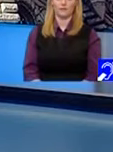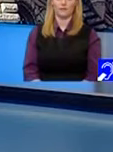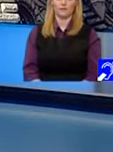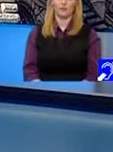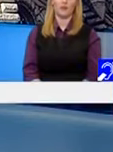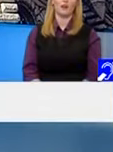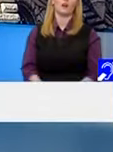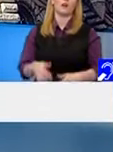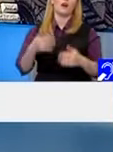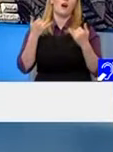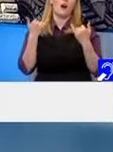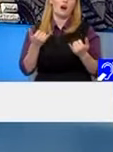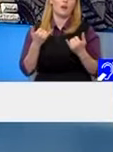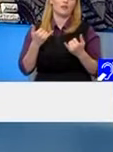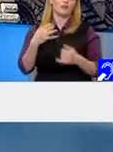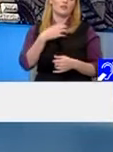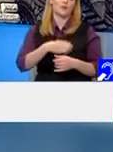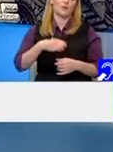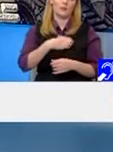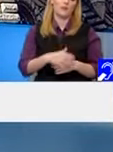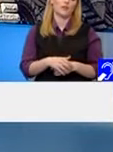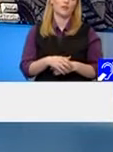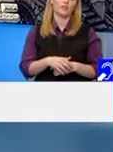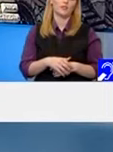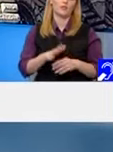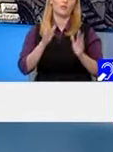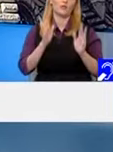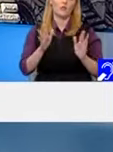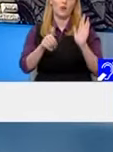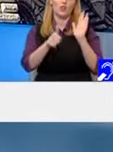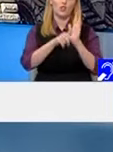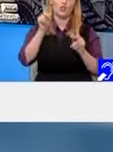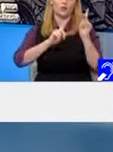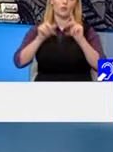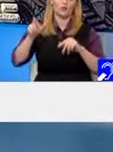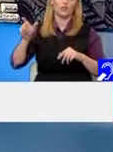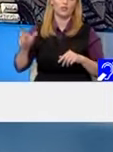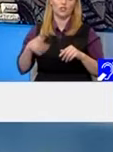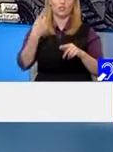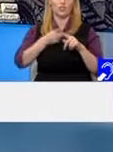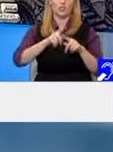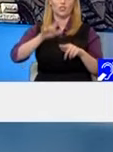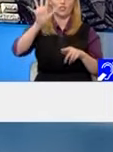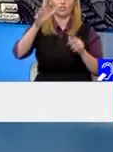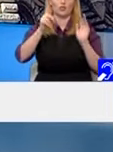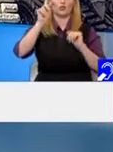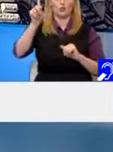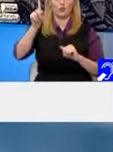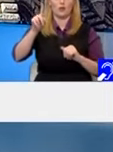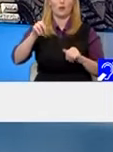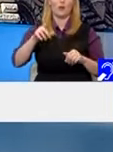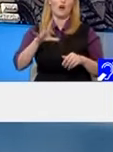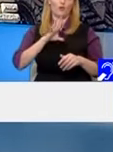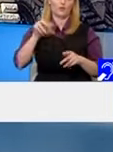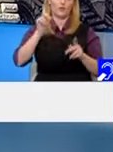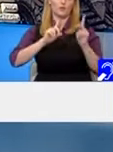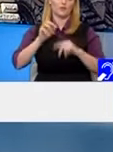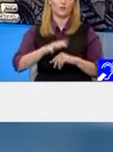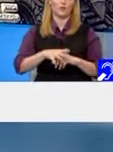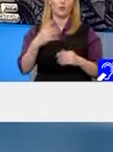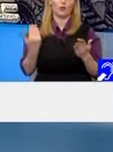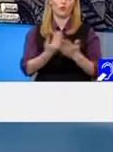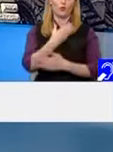S-a făcut apelul astăzi la Consiliul Municipal Chișinău, doar 6 consilieri din cei 51 s-au prezentat la ședință. Astfel, noul